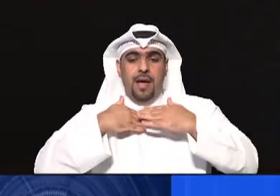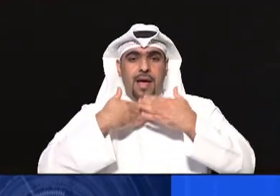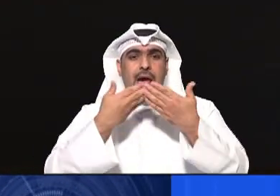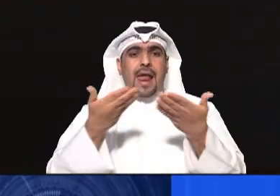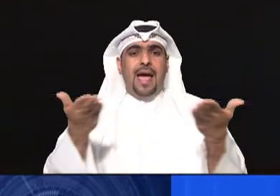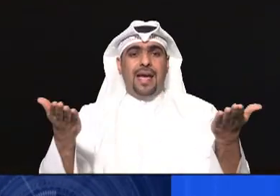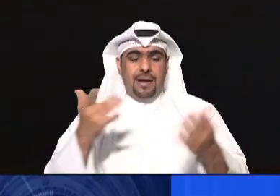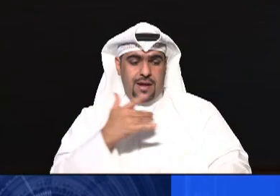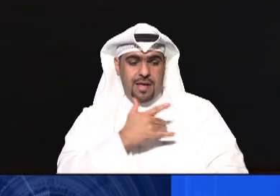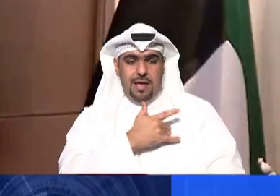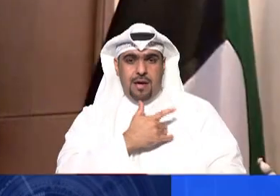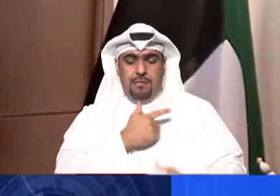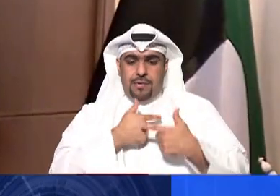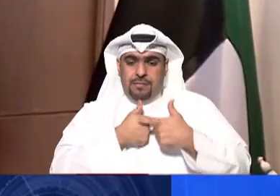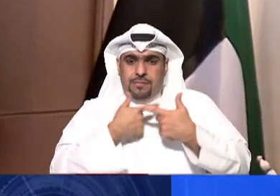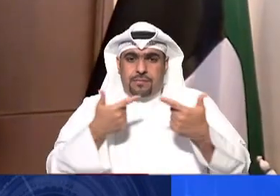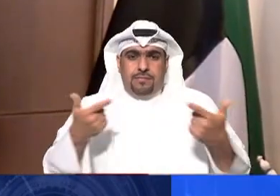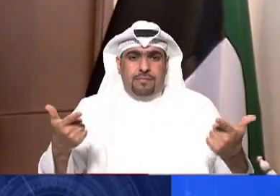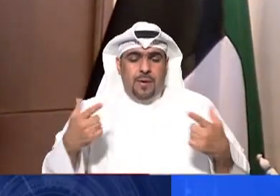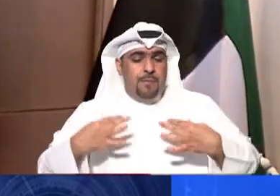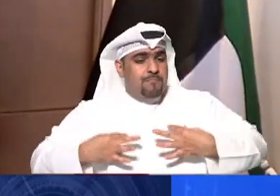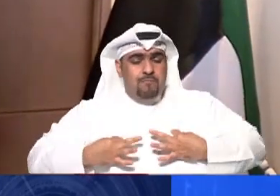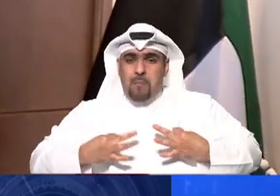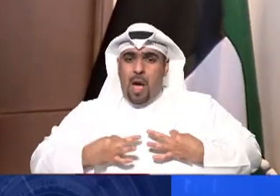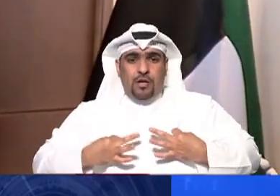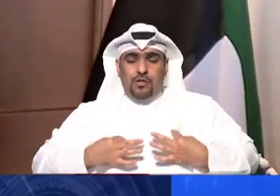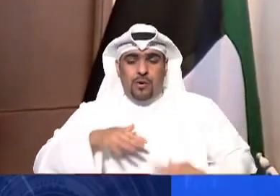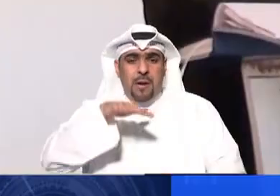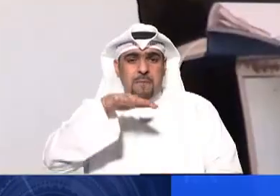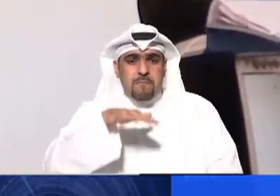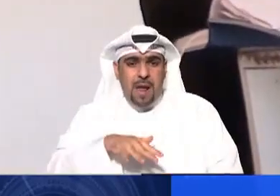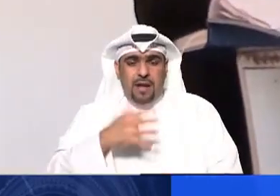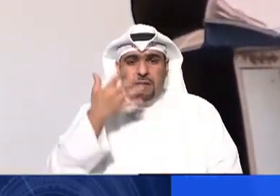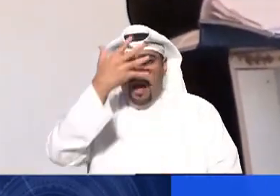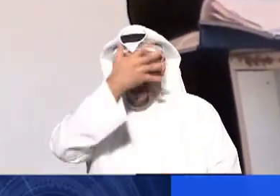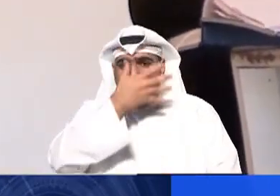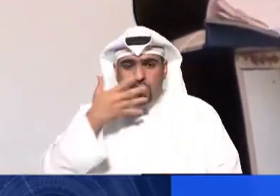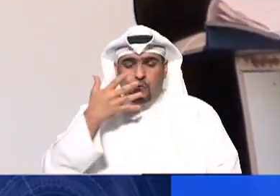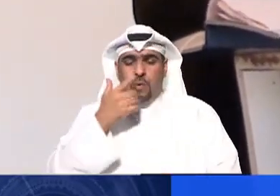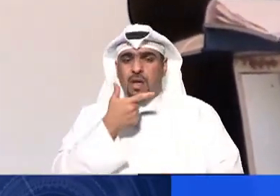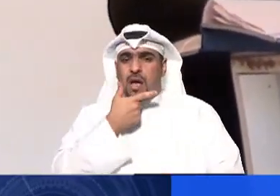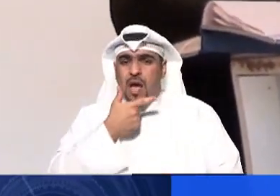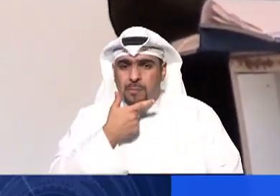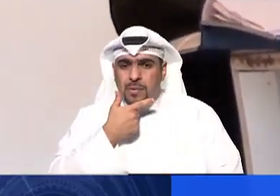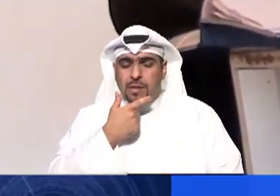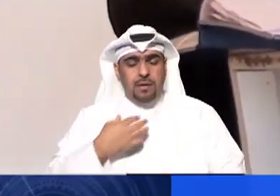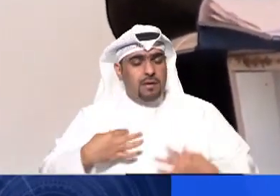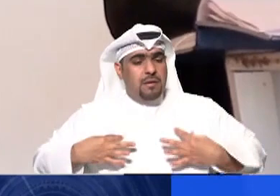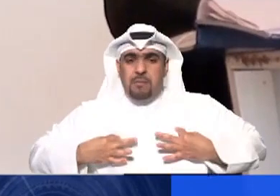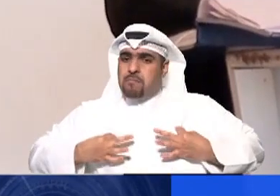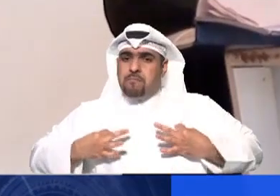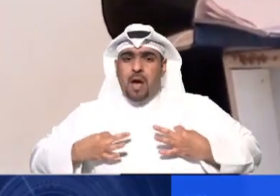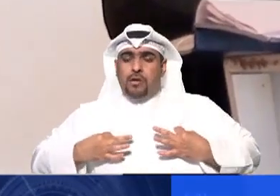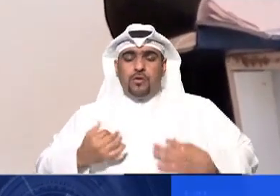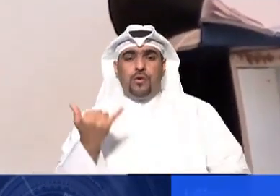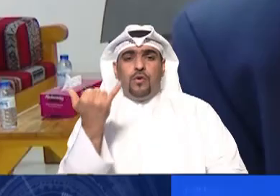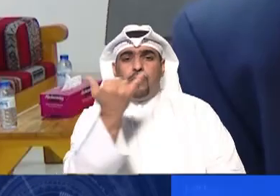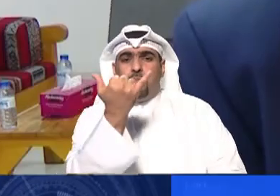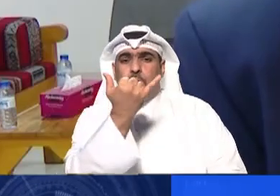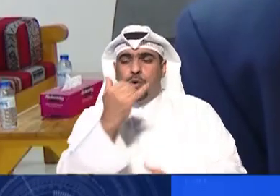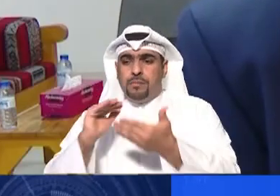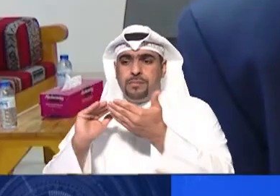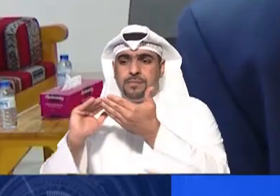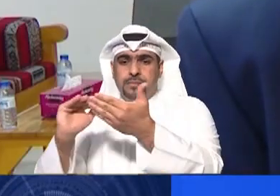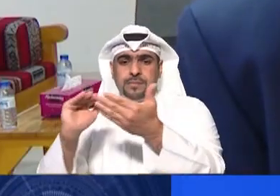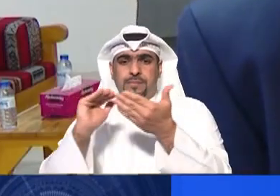لا يفرق بين عرق ووطن، عطاء إنساني لا تحده جغرافيا ولا ديمغرافية الإنسان.